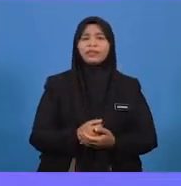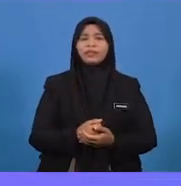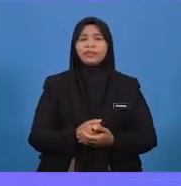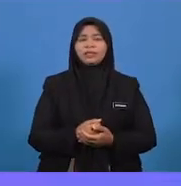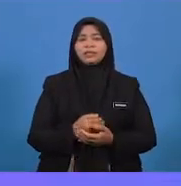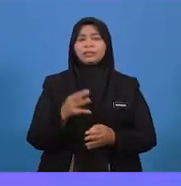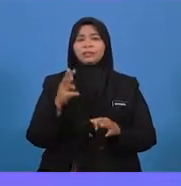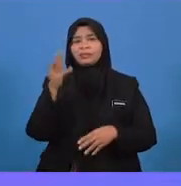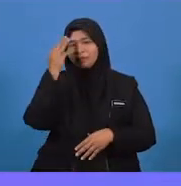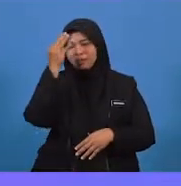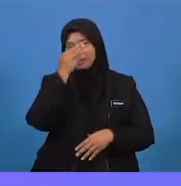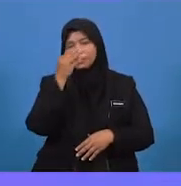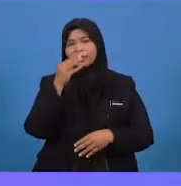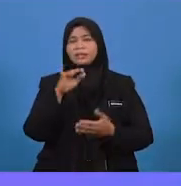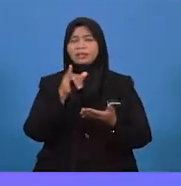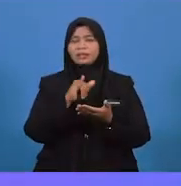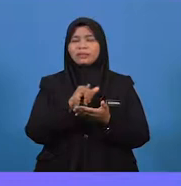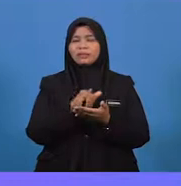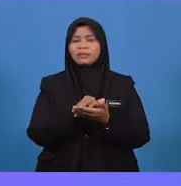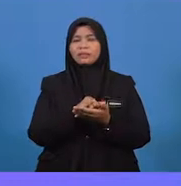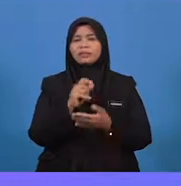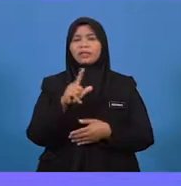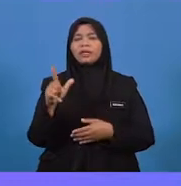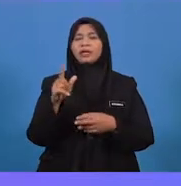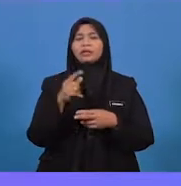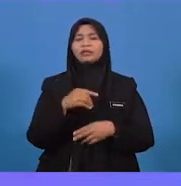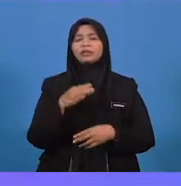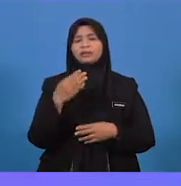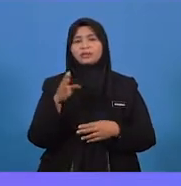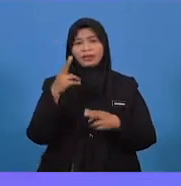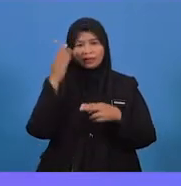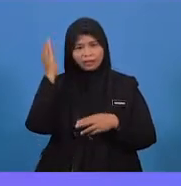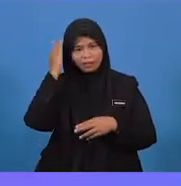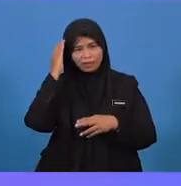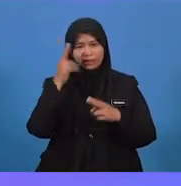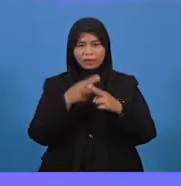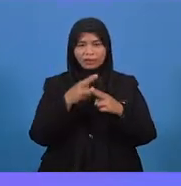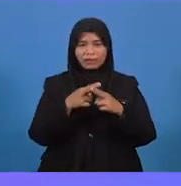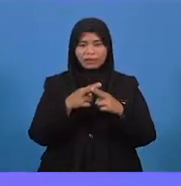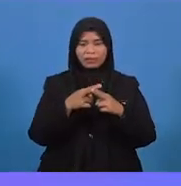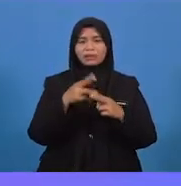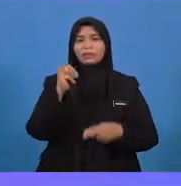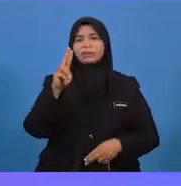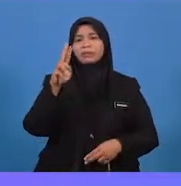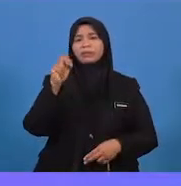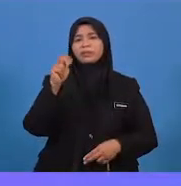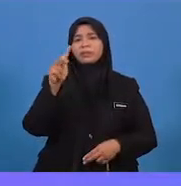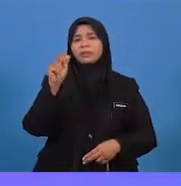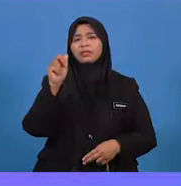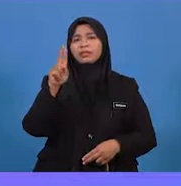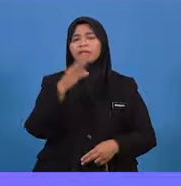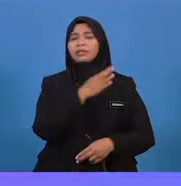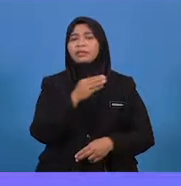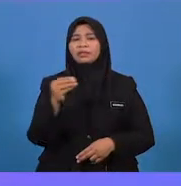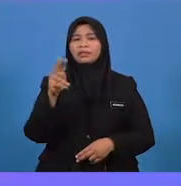Malaikat yang dimaksudkan sudah tentulah murid-murid pernah mendengar namanya, iaitu Malaikat Munkar